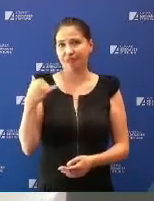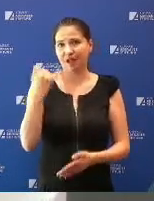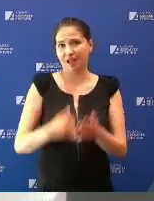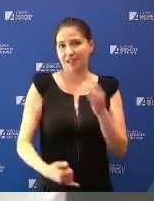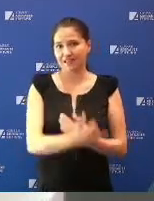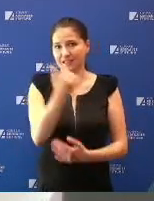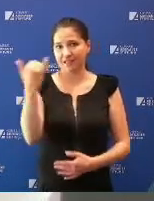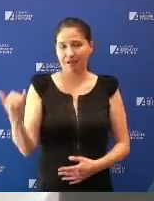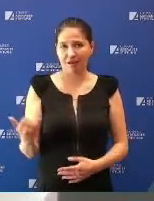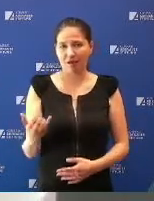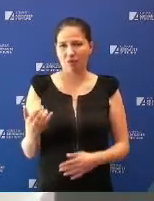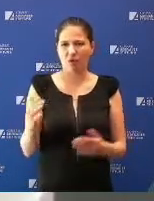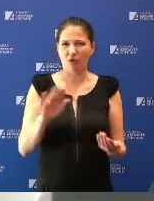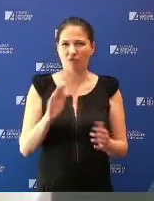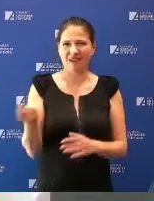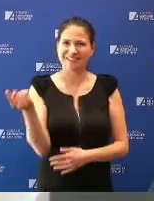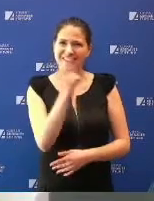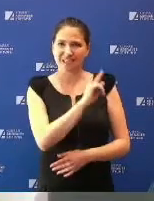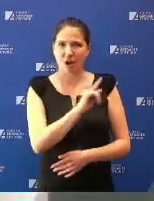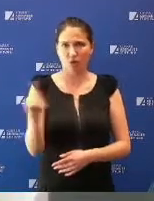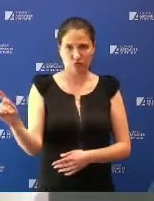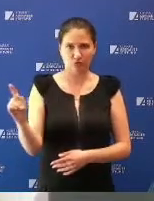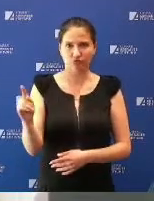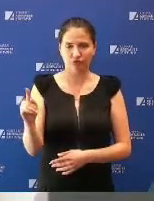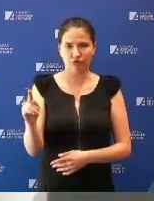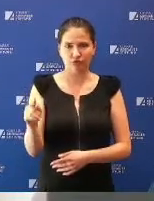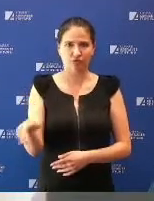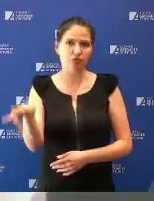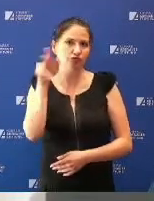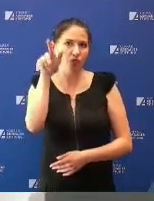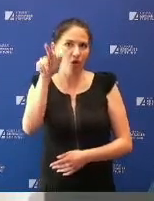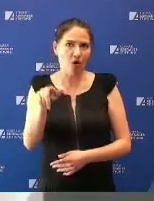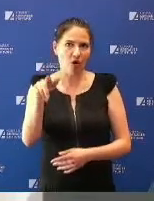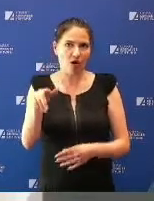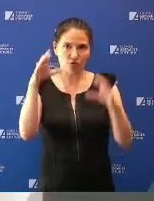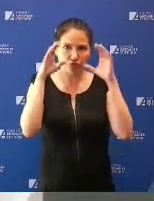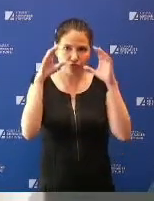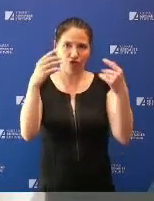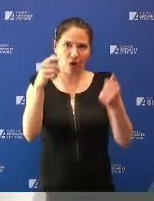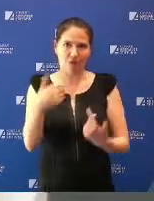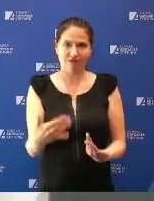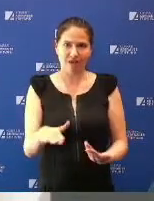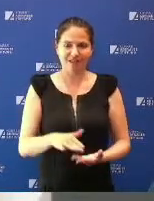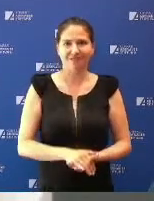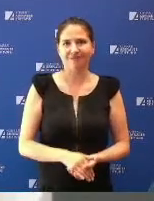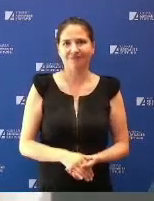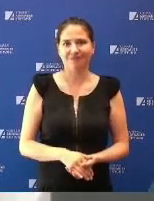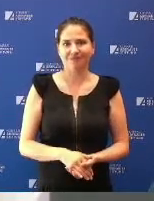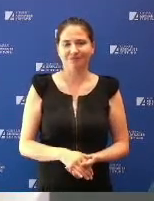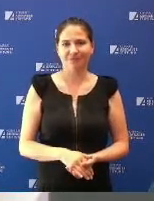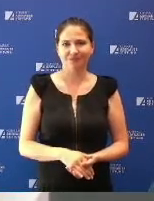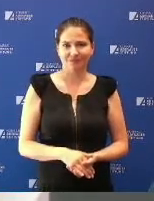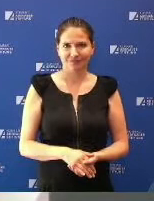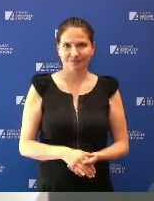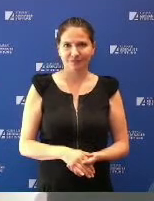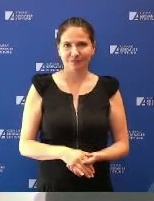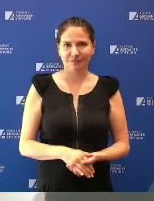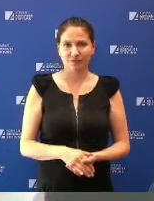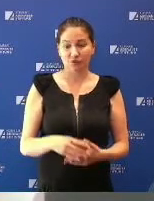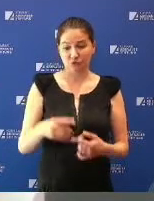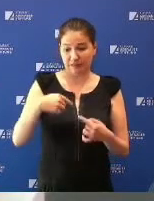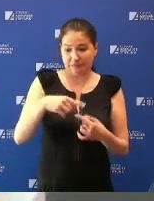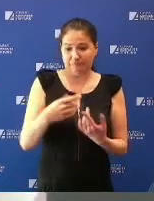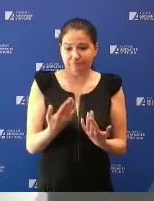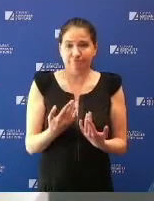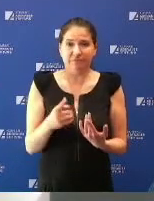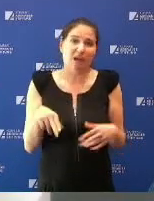Jahr mit rund 1000 Zuhörerinnen und Zuschauern. Und das hoffen wir uns